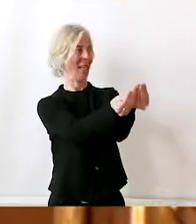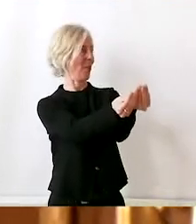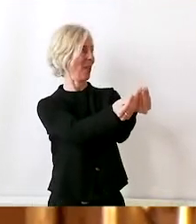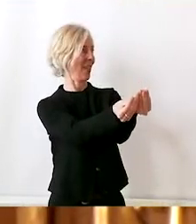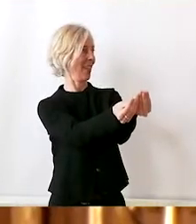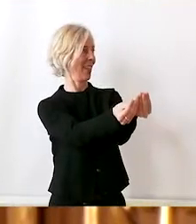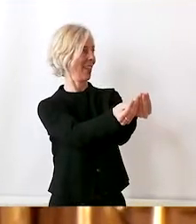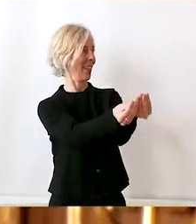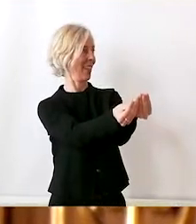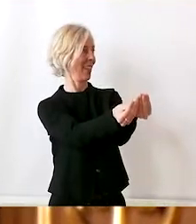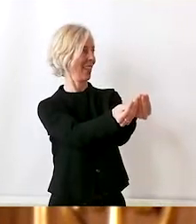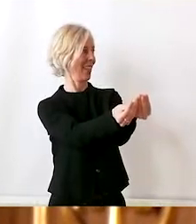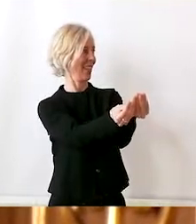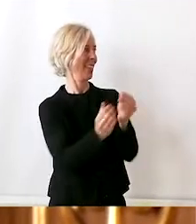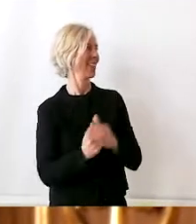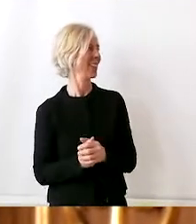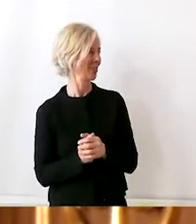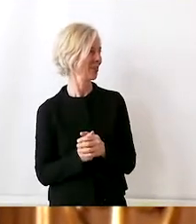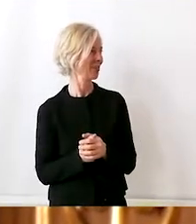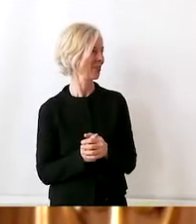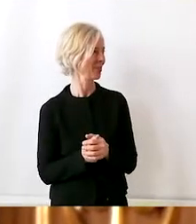schon ganz böse.